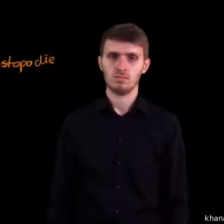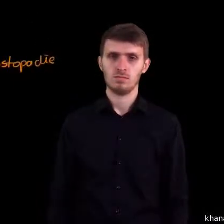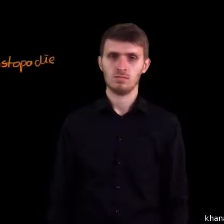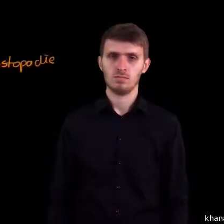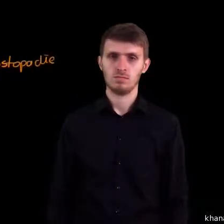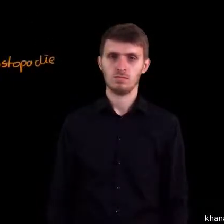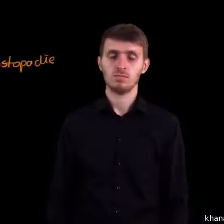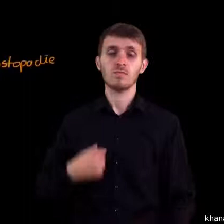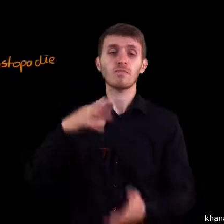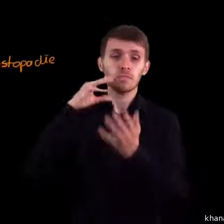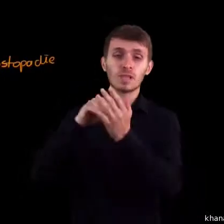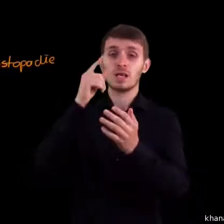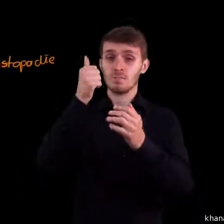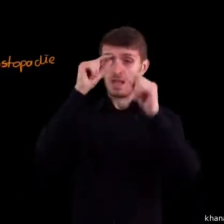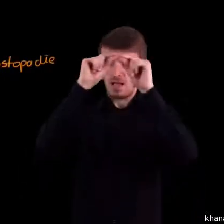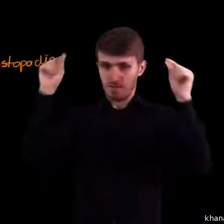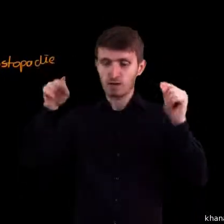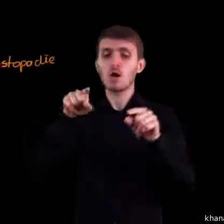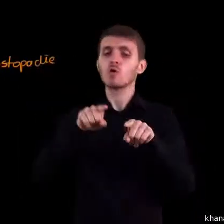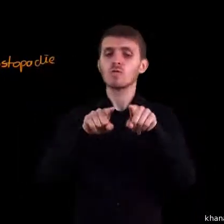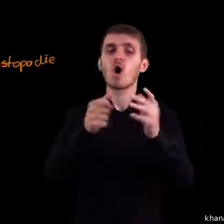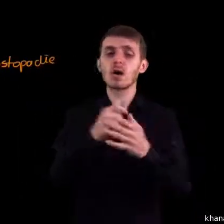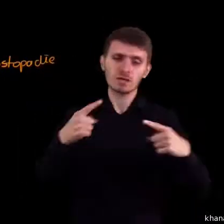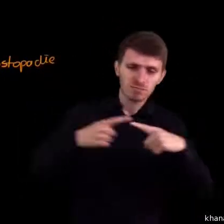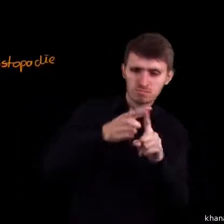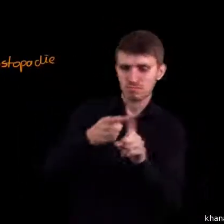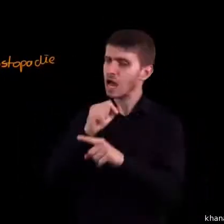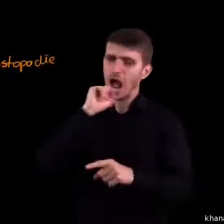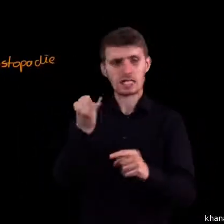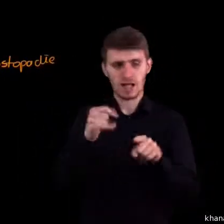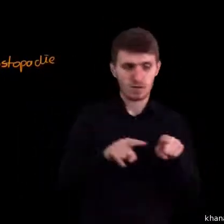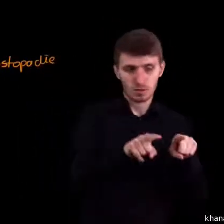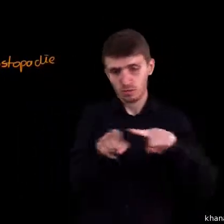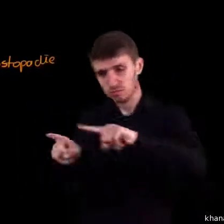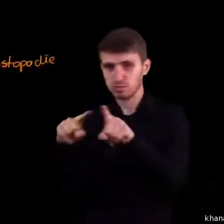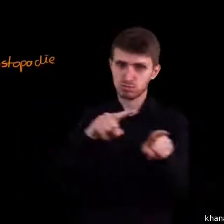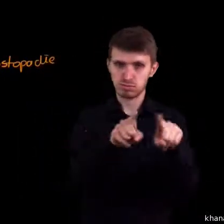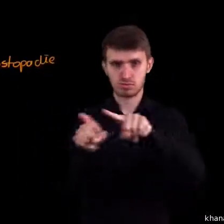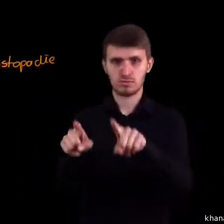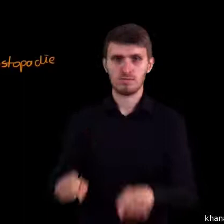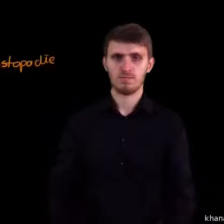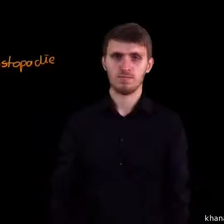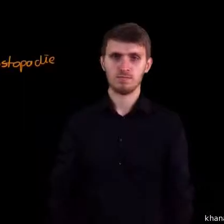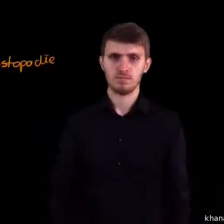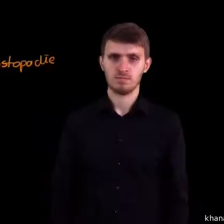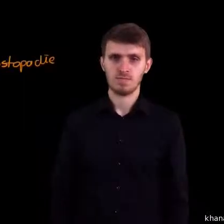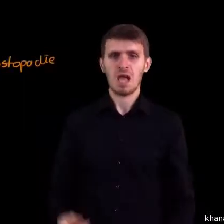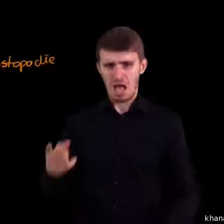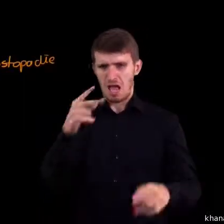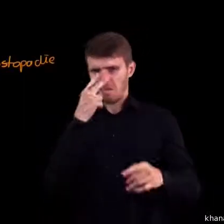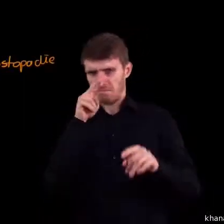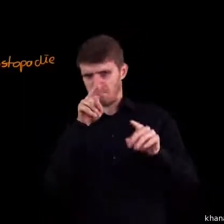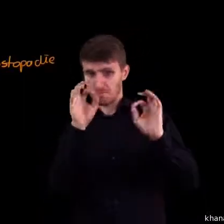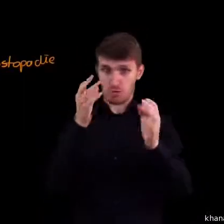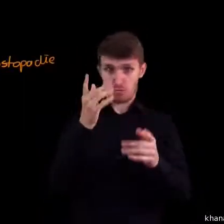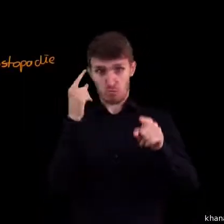Przypomnę, że dwie proste są równoległe, gdy nigdy się nie przecinają. Ale zanim stwierdzisz na oko, że proste